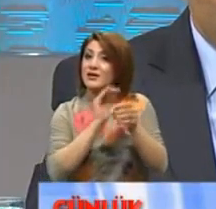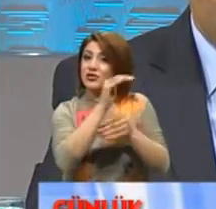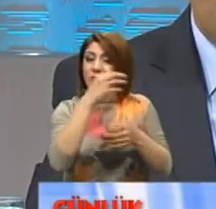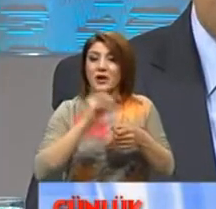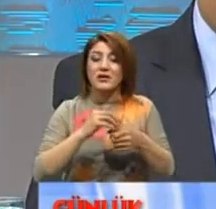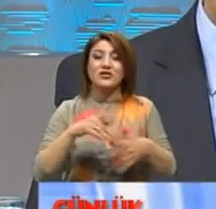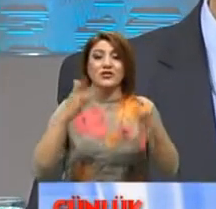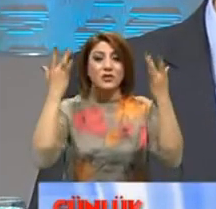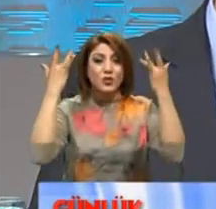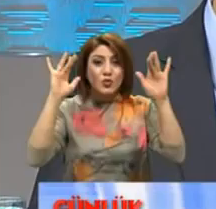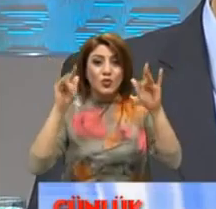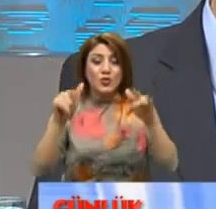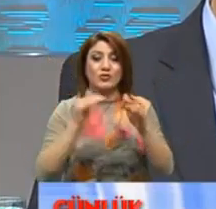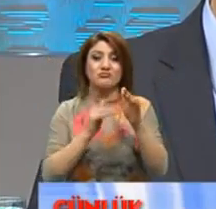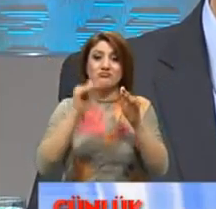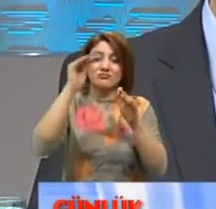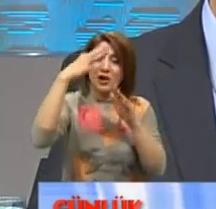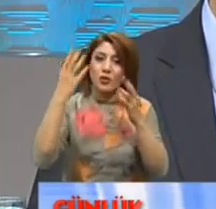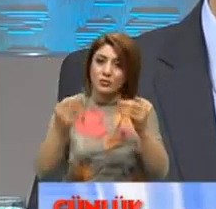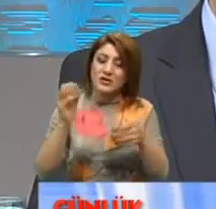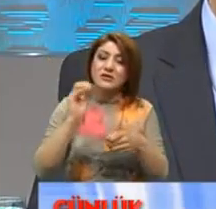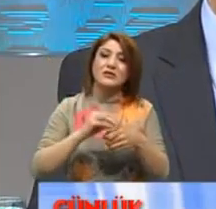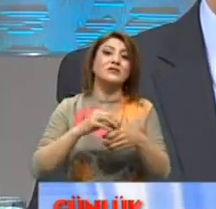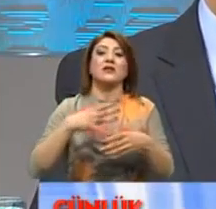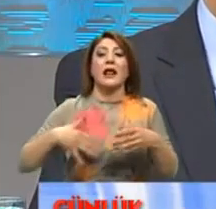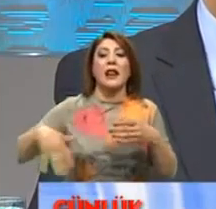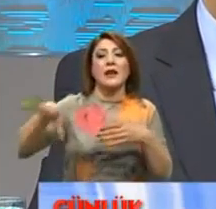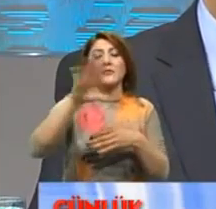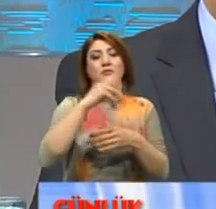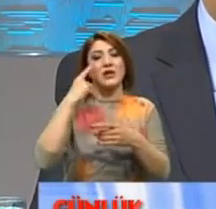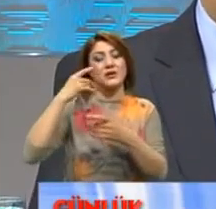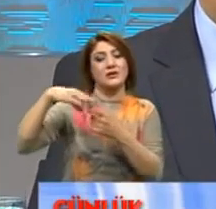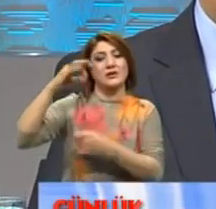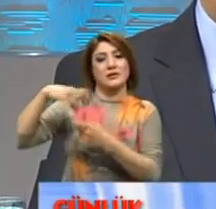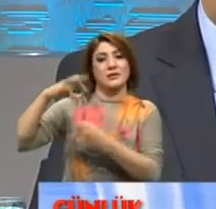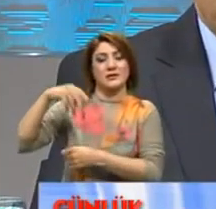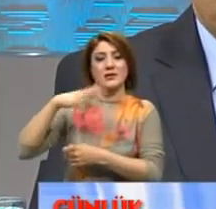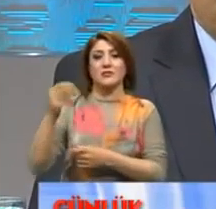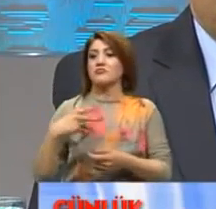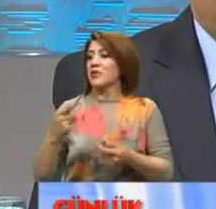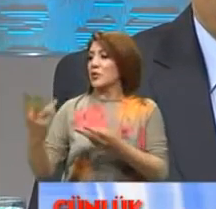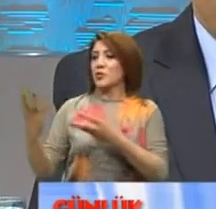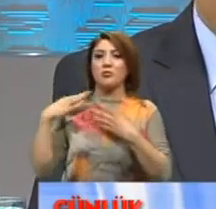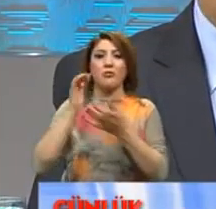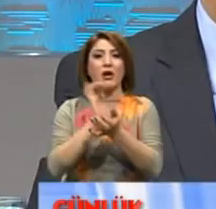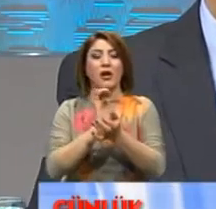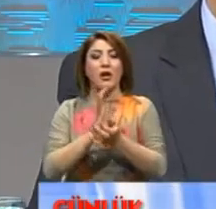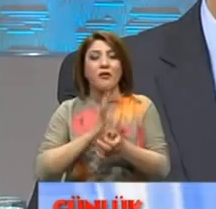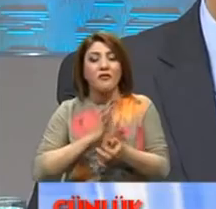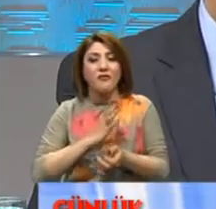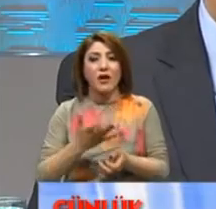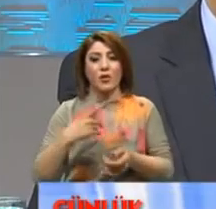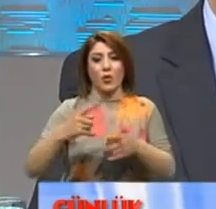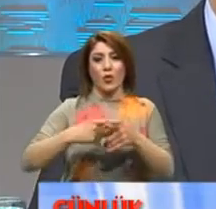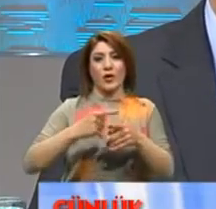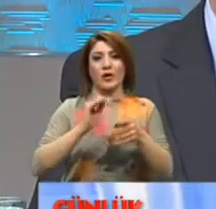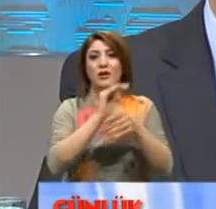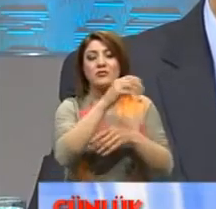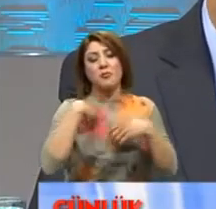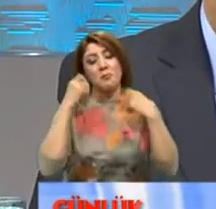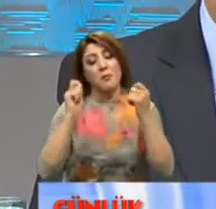yaşama kültürünü geliştirme bir kent kültürüdür aslında. Evet. Çünkü daha kırsalda birkaç aile vardır. Birbirlerini zaten tanıyorlar. Onlar zaten ortak yaşamak zorunda.